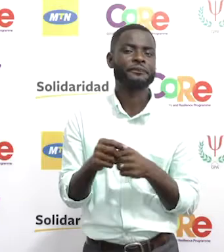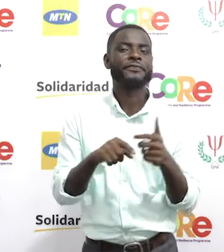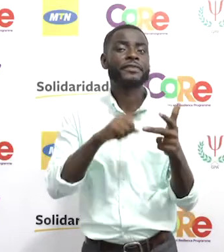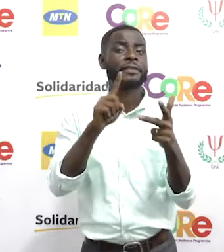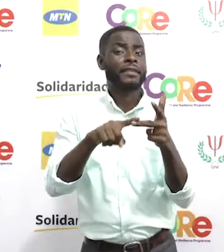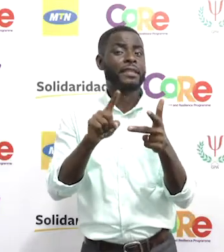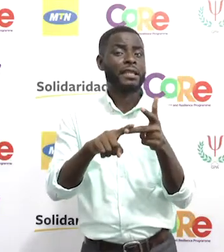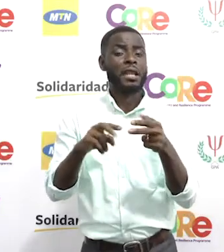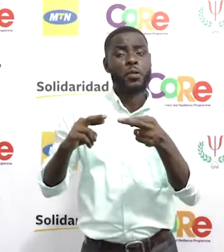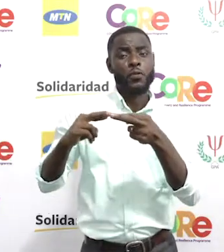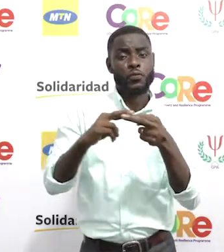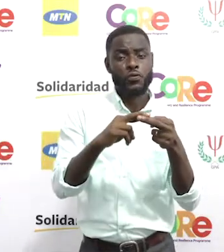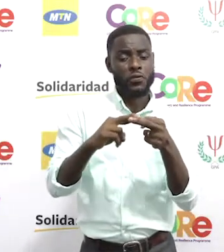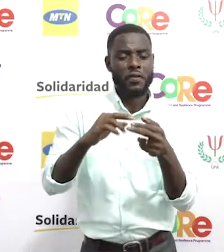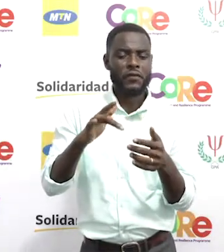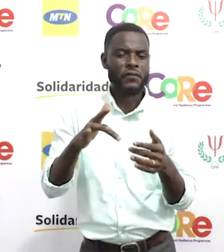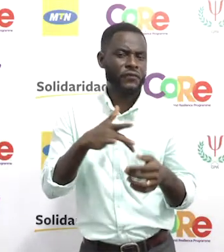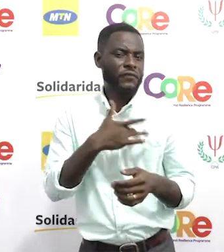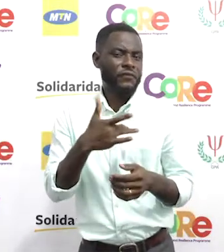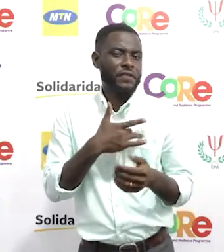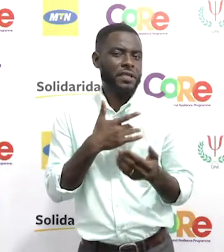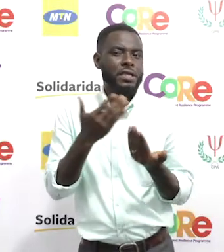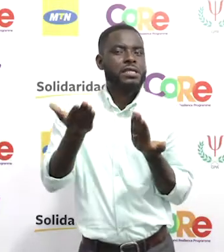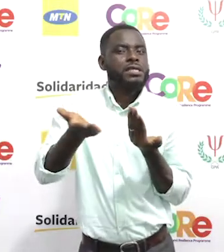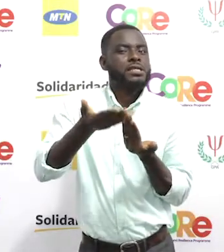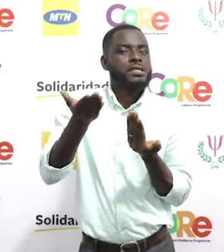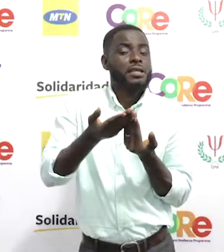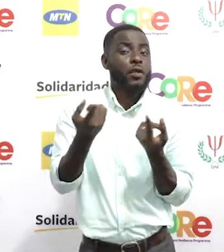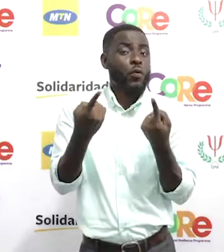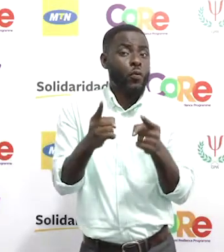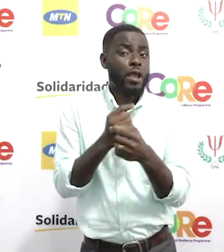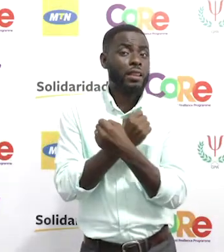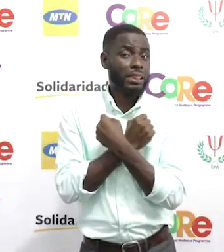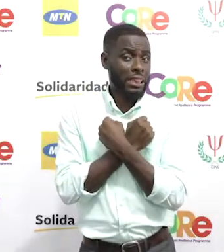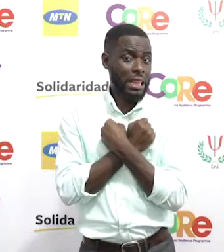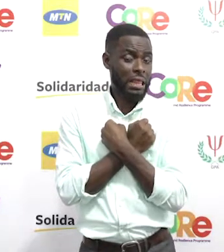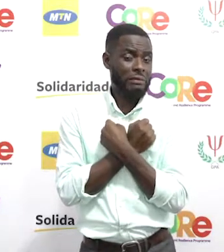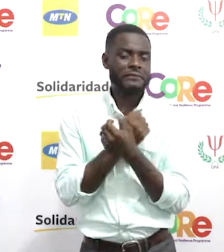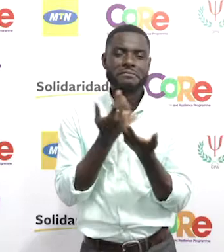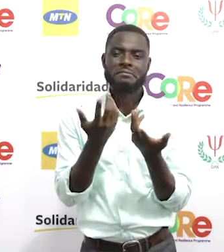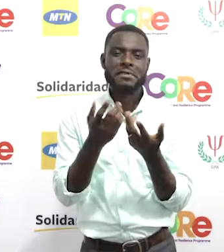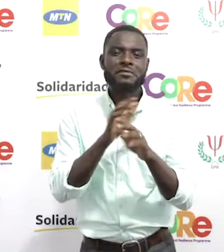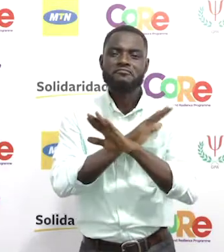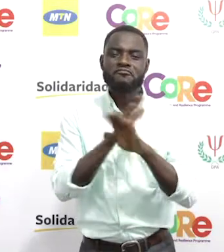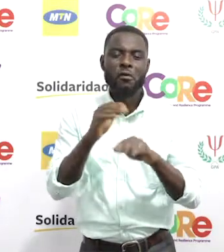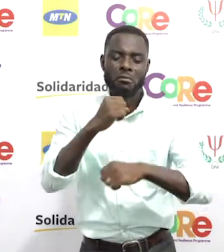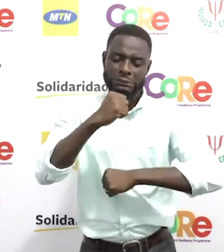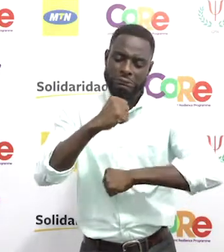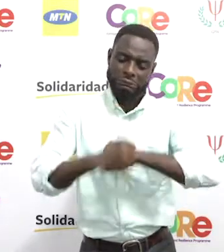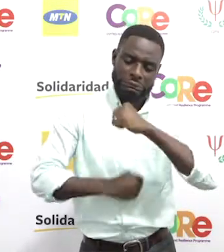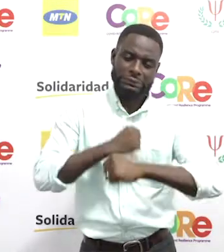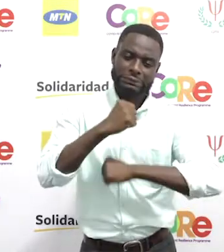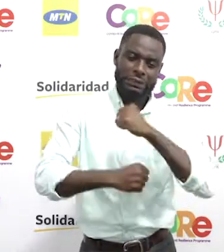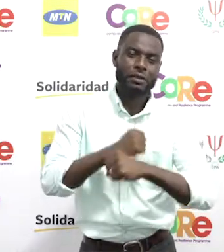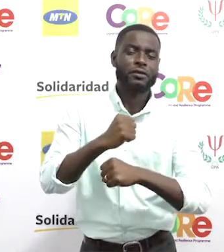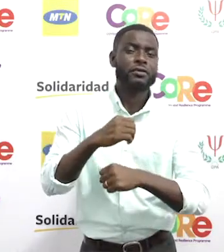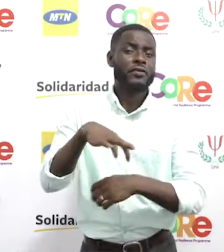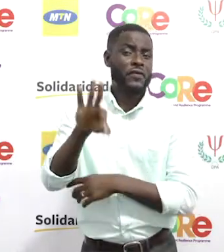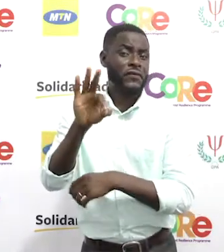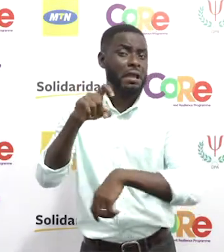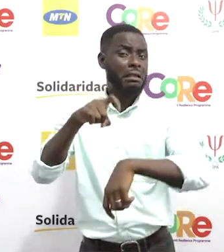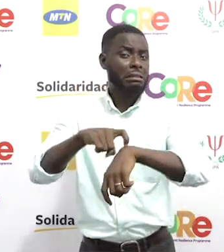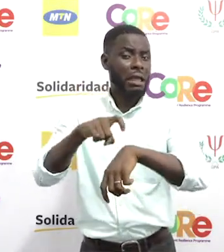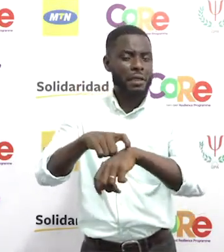chakpa ane fio mleo keji osumo omuko. Eto obu, kebe ta omu, ke ha uke muo